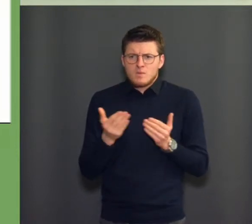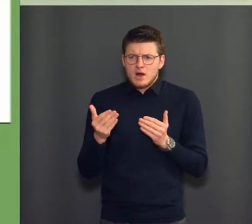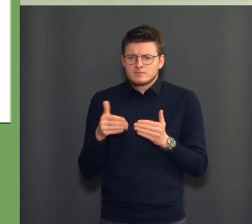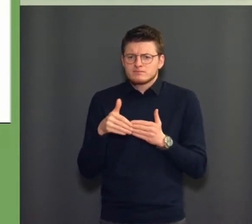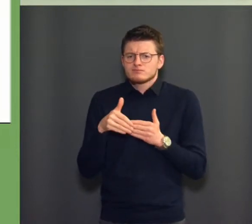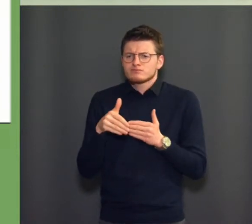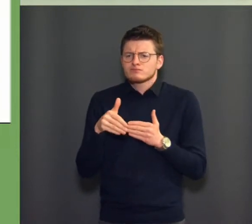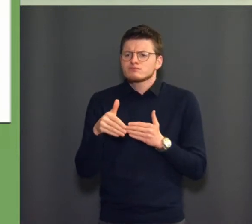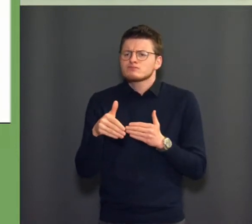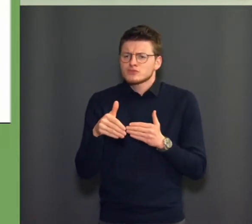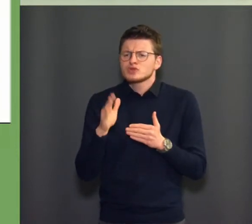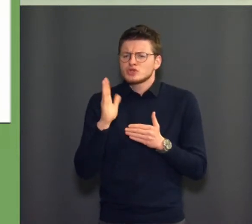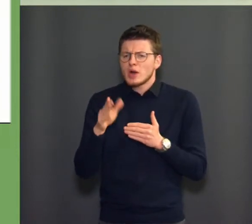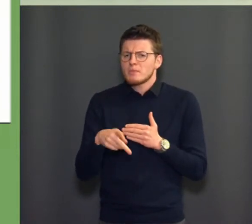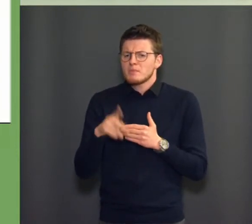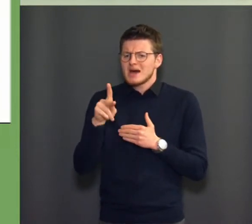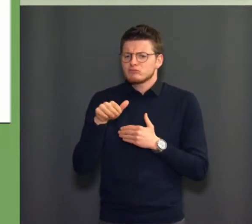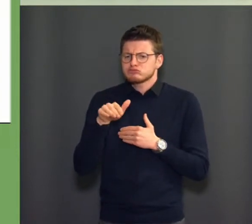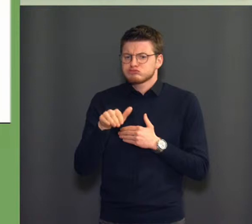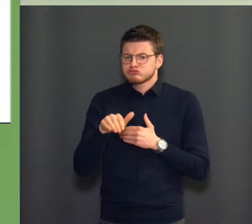dagen sterker zal worden.